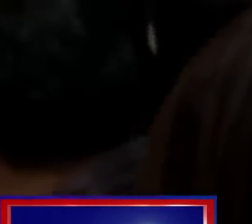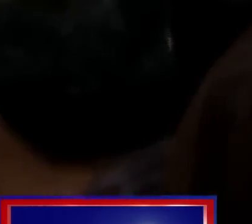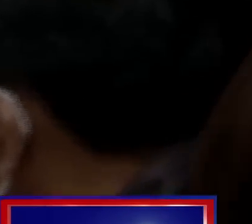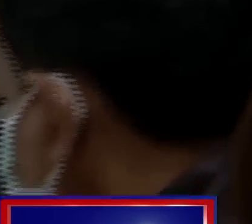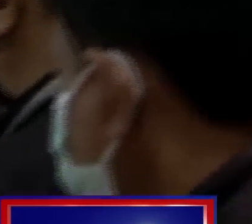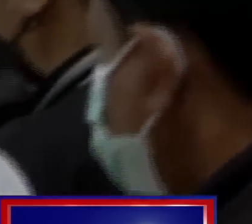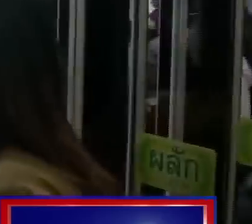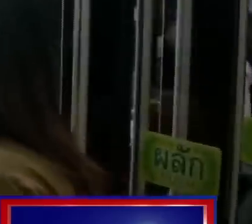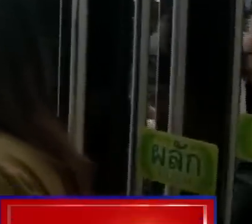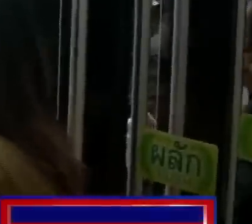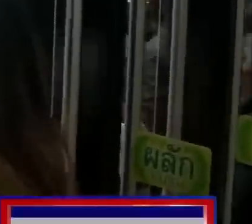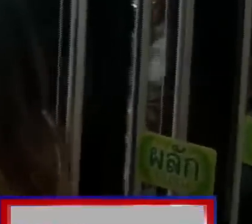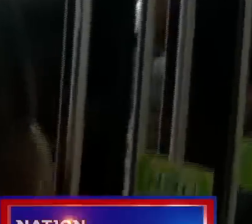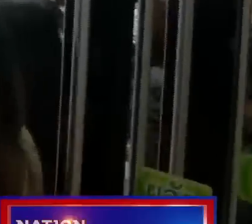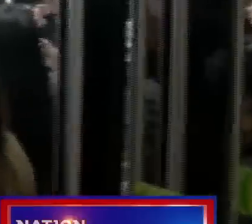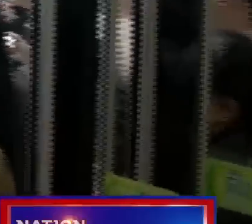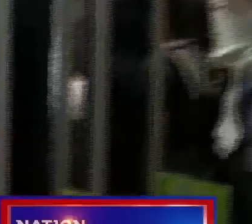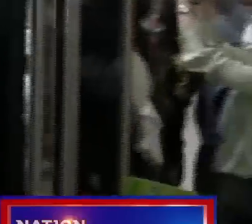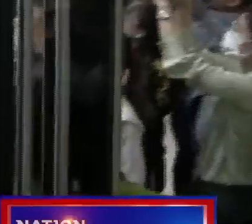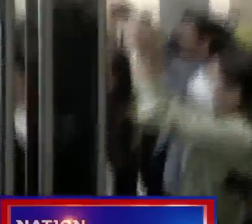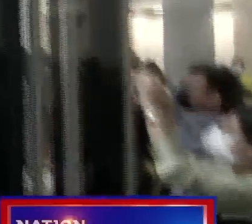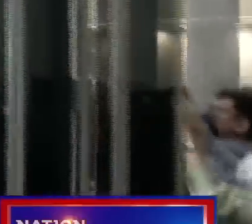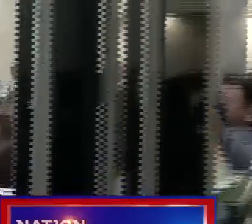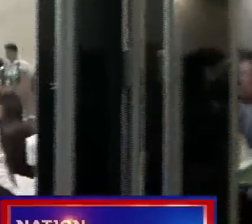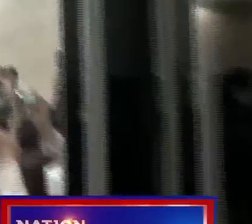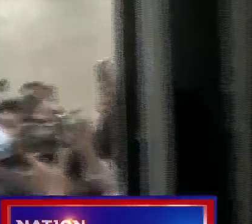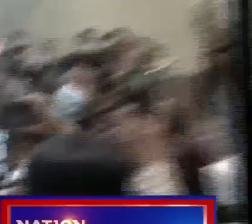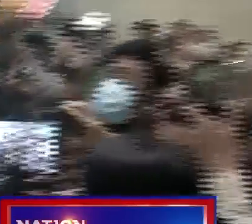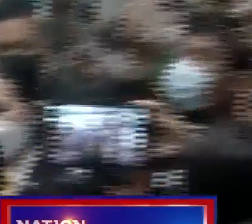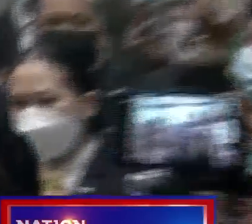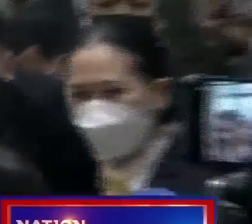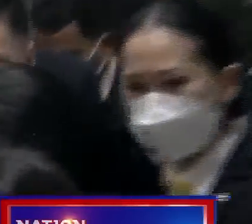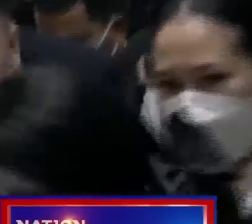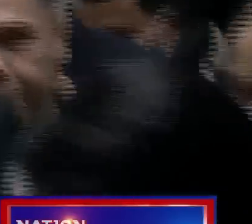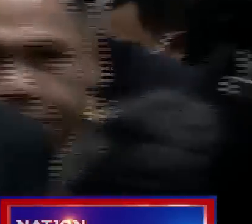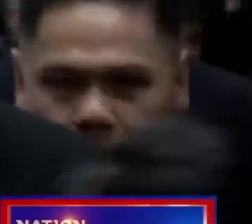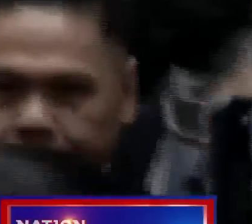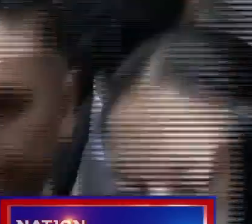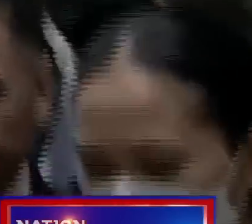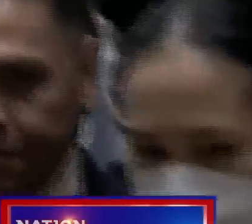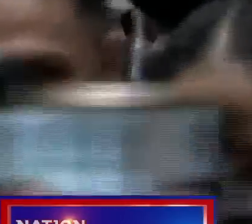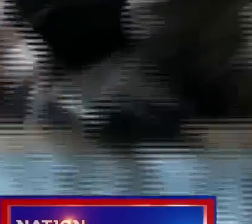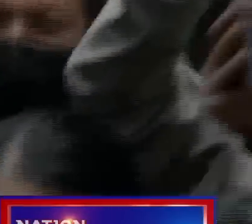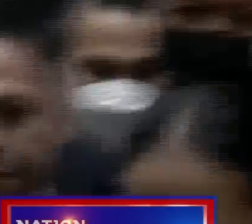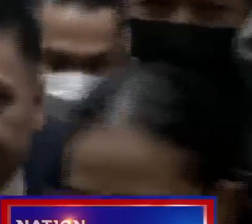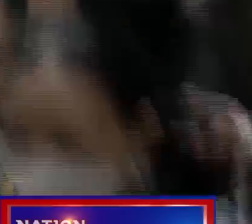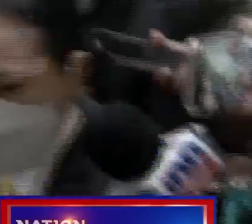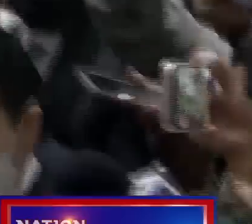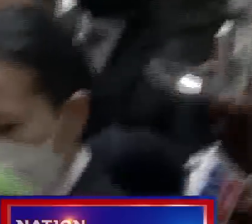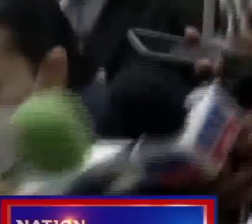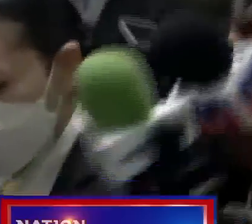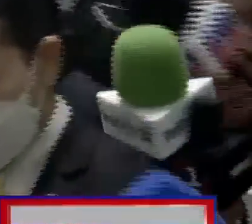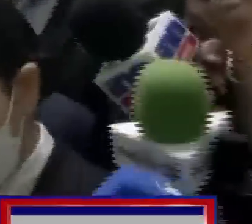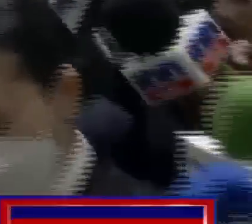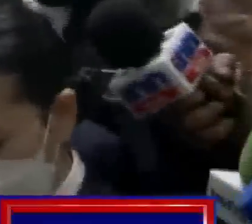ไปตีท้ายครัวผมนะฮะนะฮะเดี๋ยวผมฟ้องอาจารย์น้องนะนะฮะใช่ไหมก็นายกก็บอกว่าแม่อย่